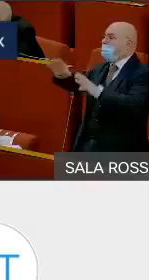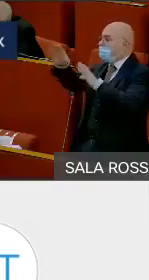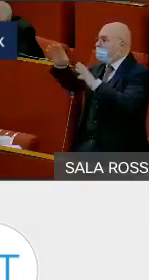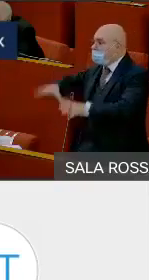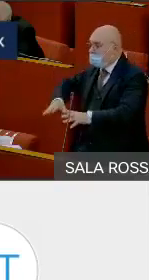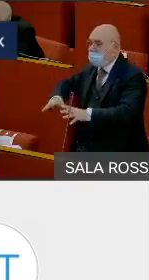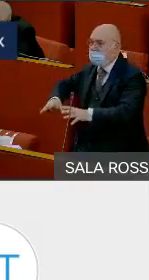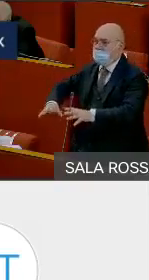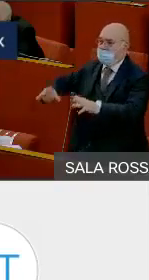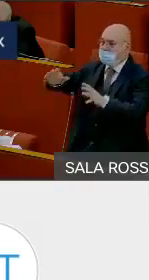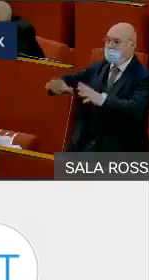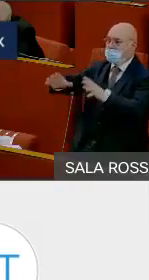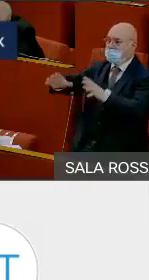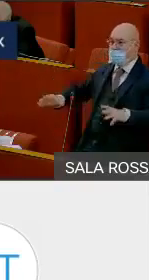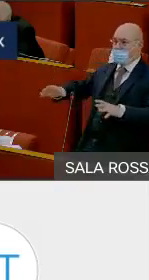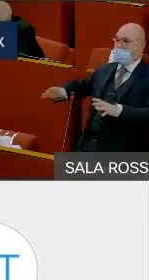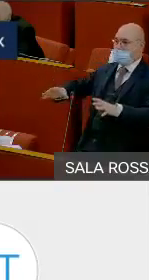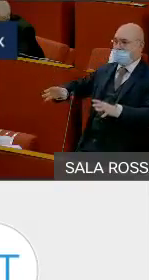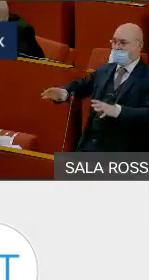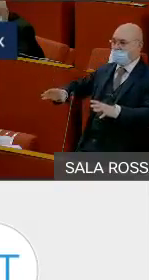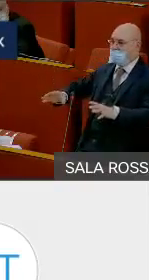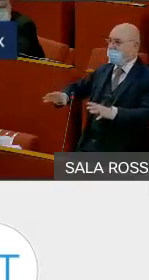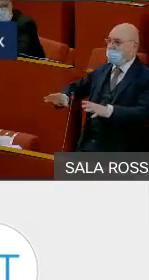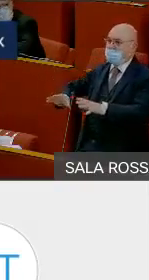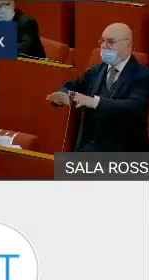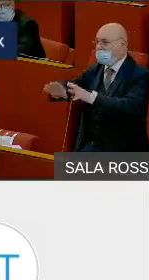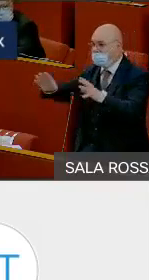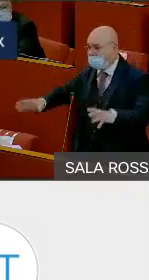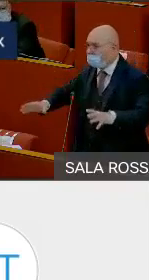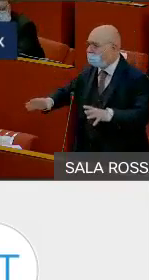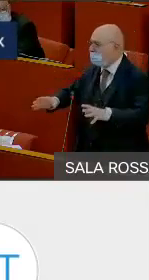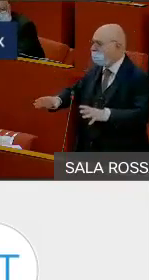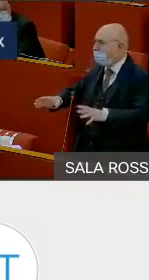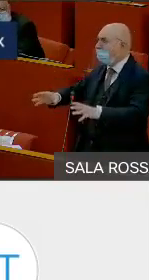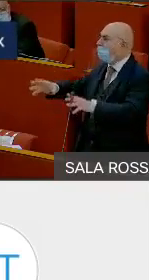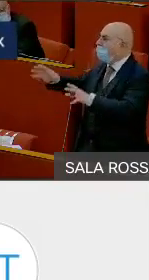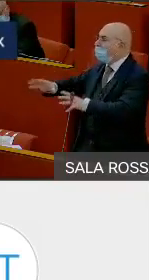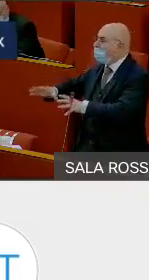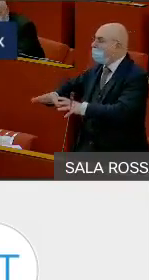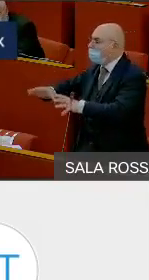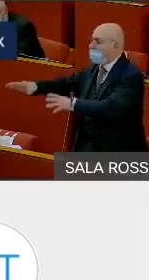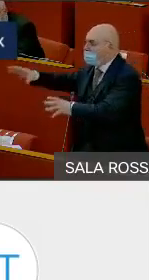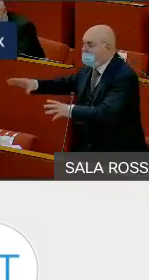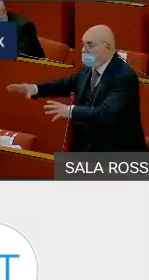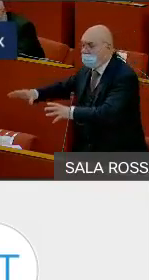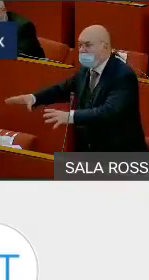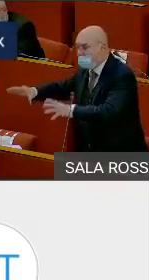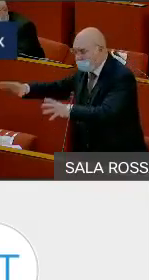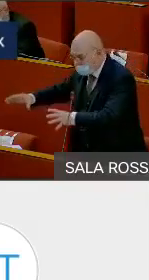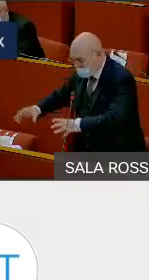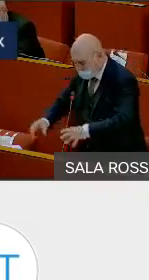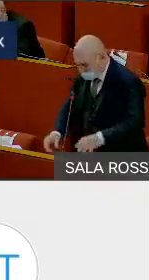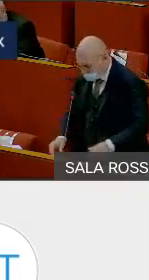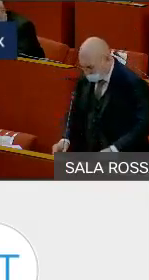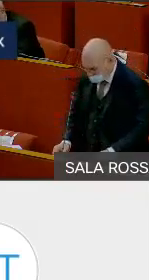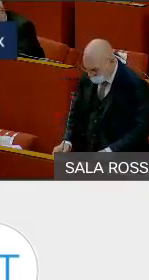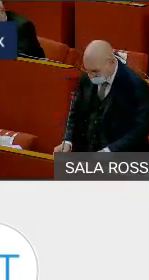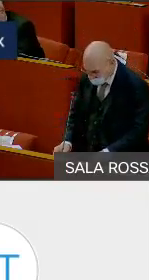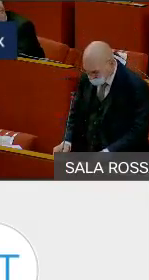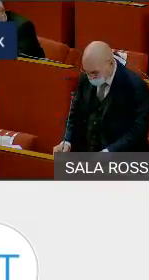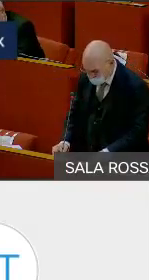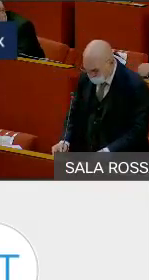ci arrivano in macchina e milanesi che vogliono comprarsi la casetta perché altrimenti non ha comprerebbero e quindi non c'è la giustificazione per fare questa